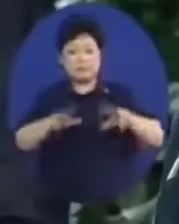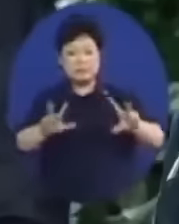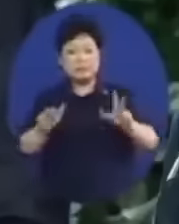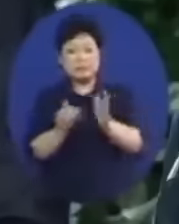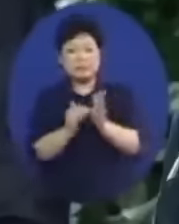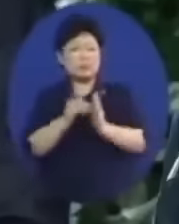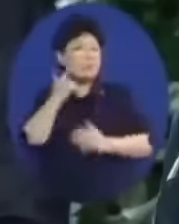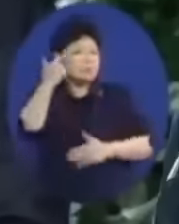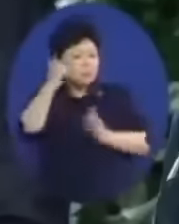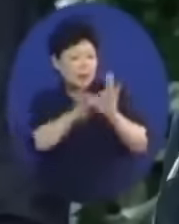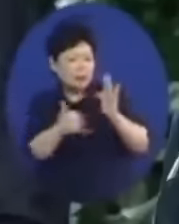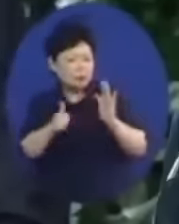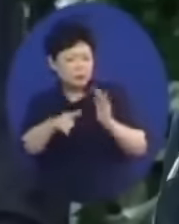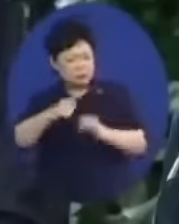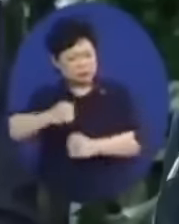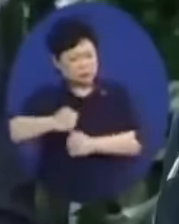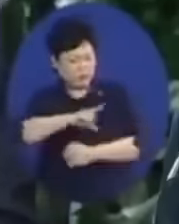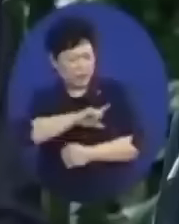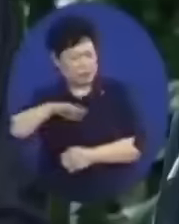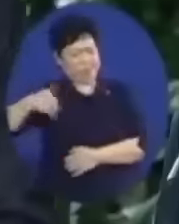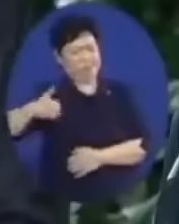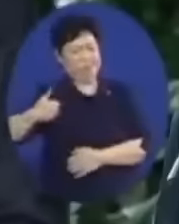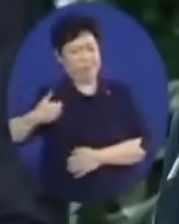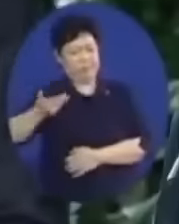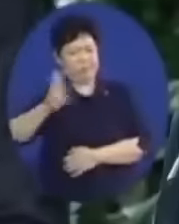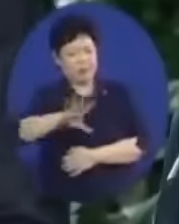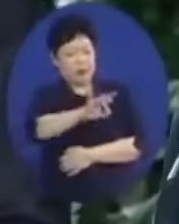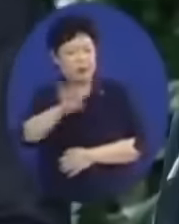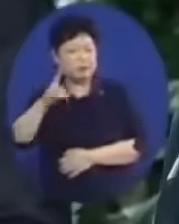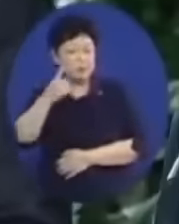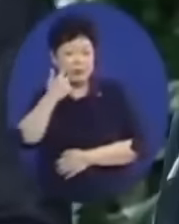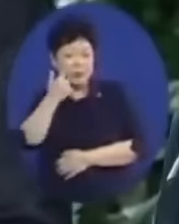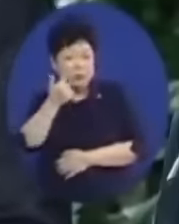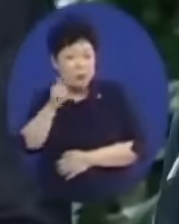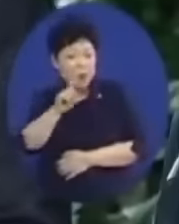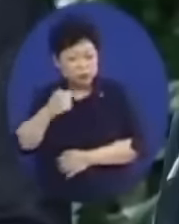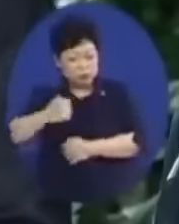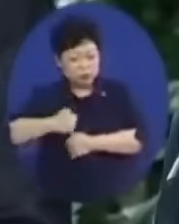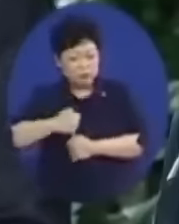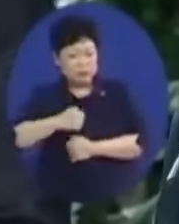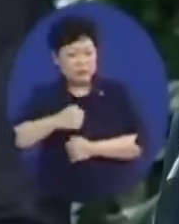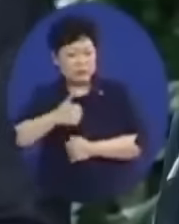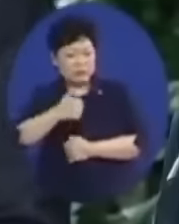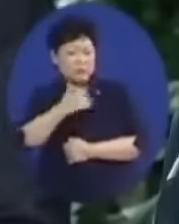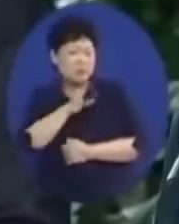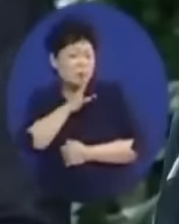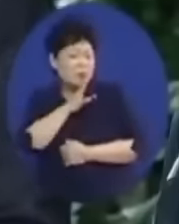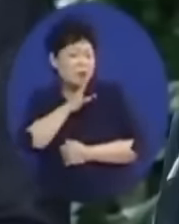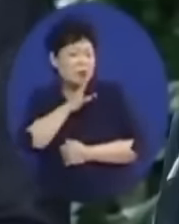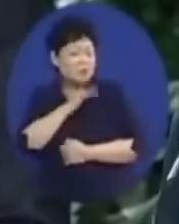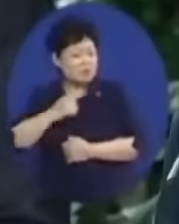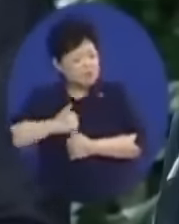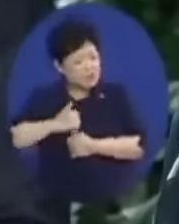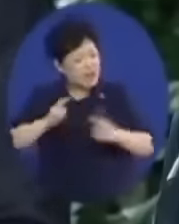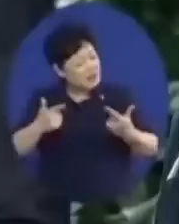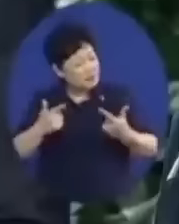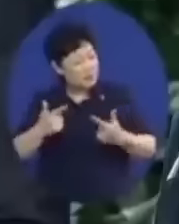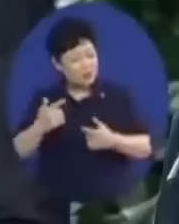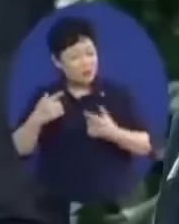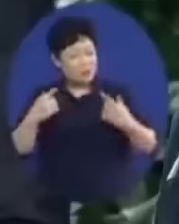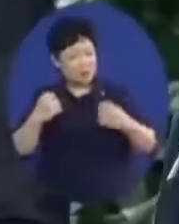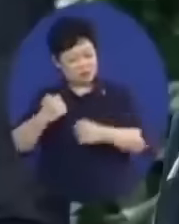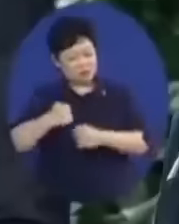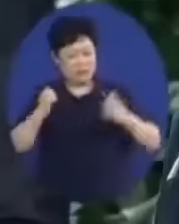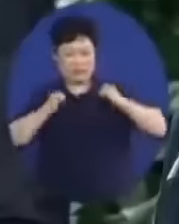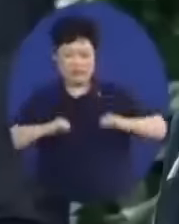오늘날까지 목사님의 가족들은 그 군인의 이름을 모르는데 가끔 아버지는 그 군인이 진짜 군인이었든지 아니면 군복을 입은 천사였는지